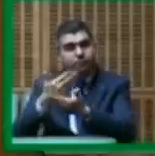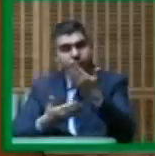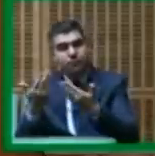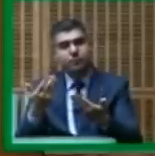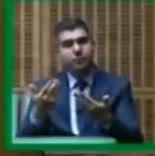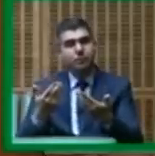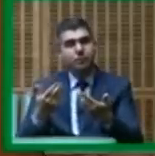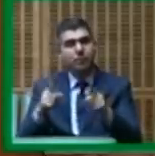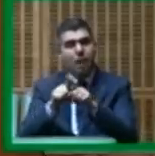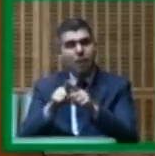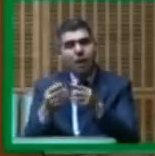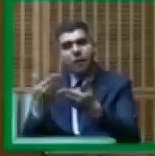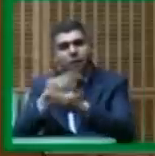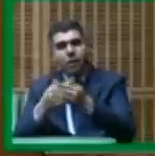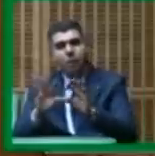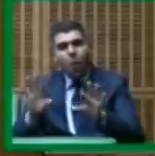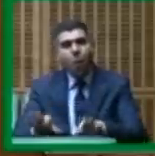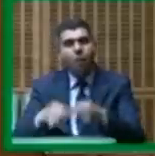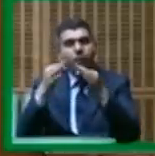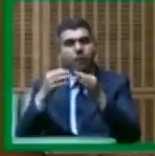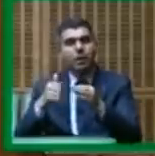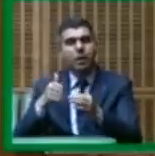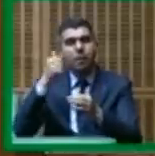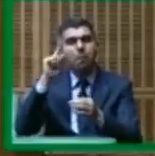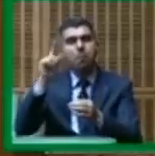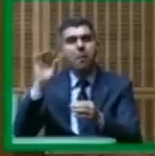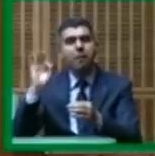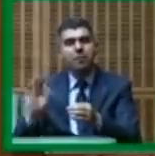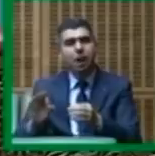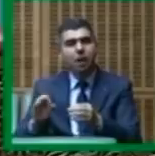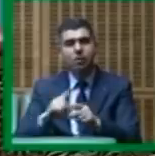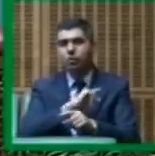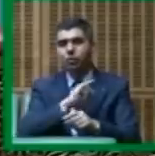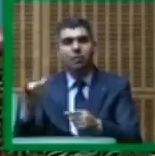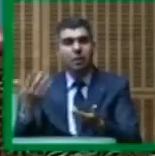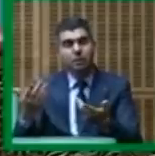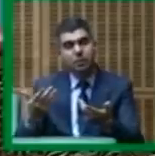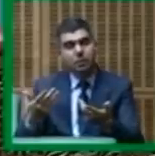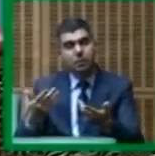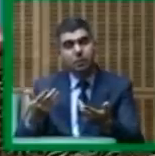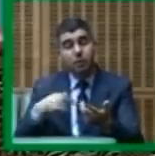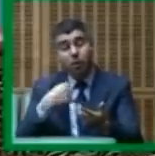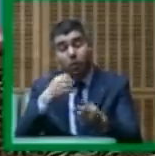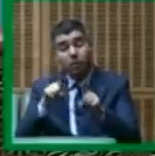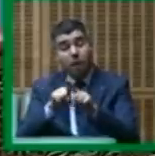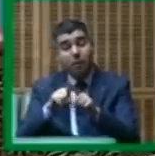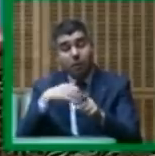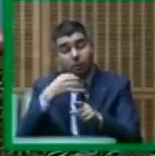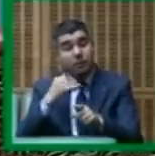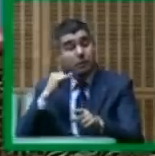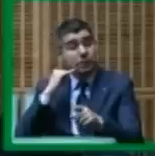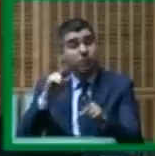يعني التجاوب والنتائج ما كتكونش فورية في جميع المجالات. وهنا كيبان الأهمية ديال بحال هذا